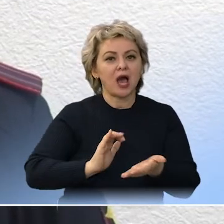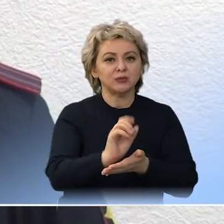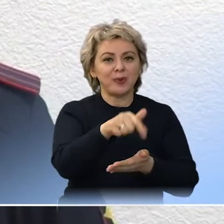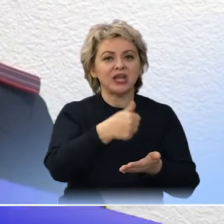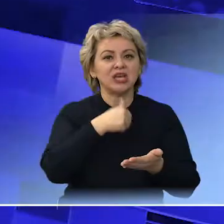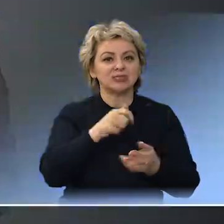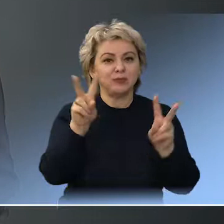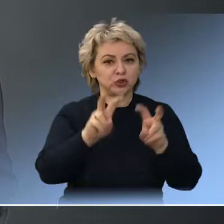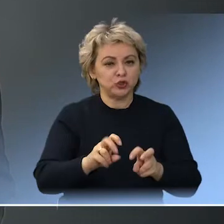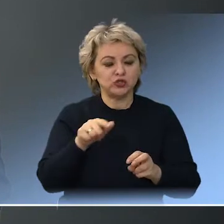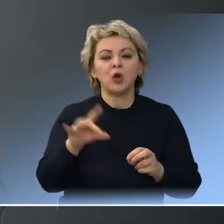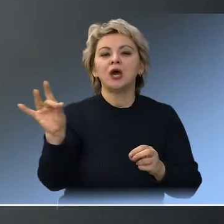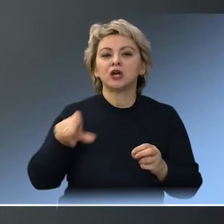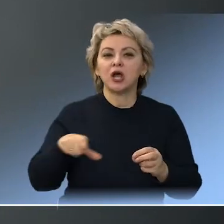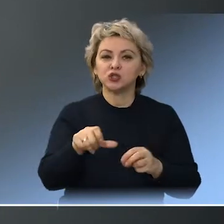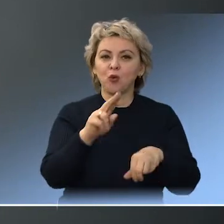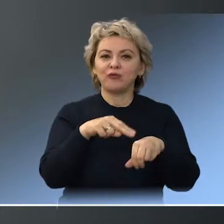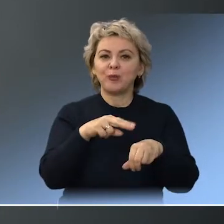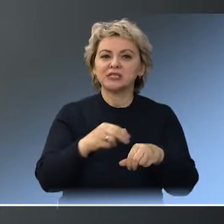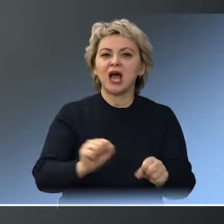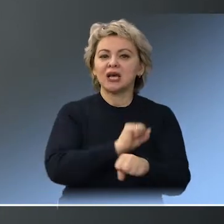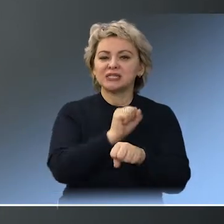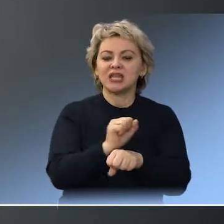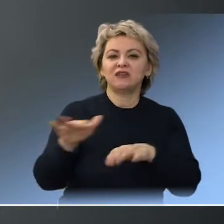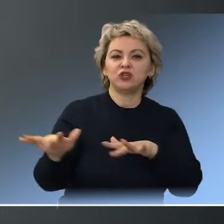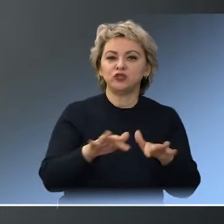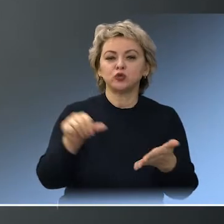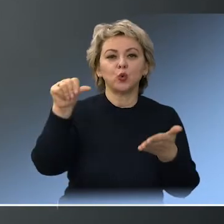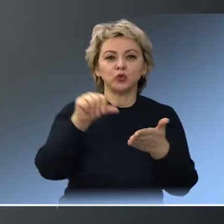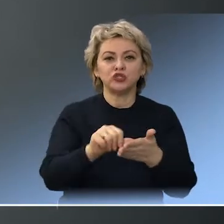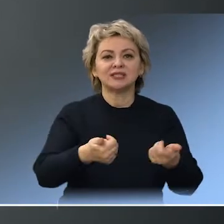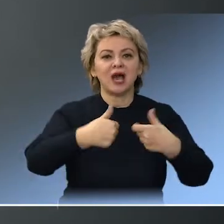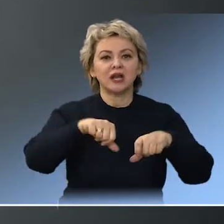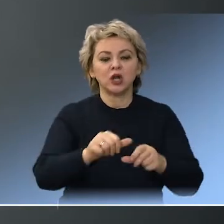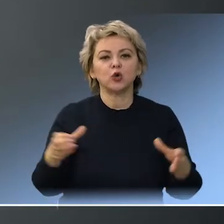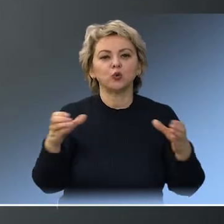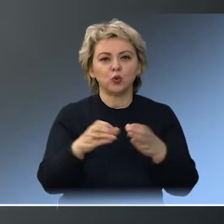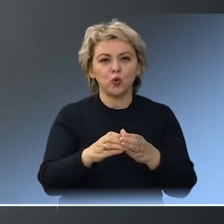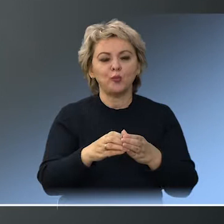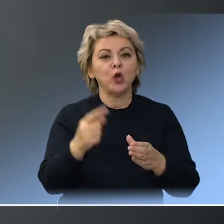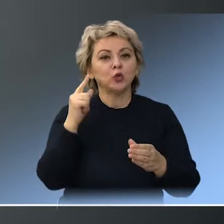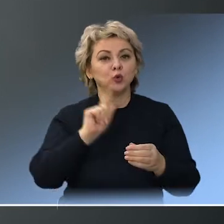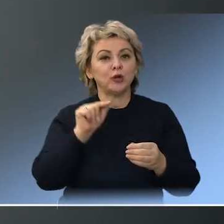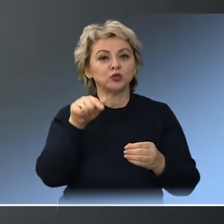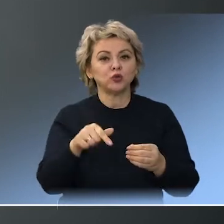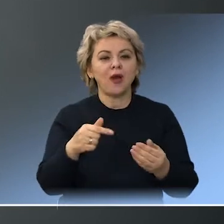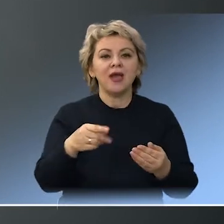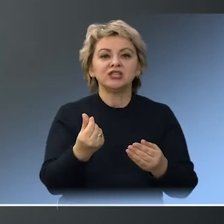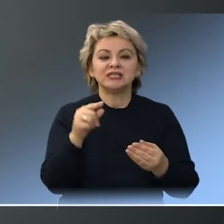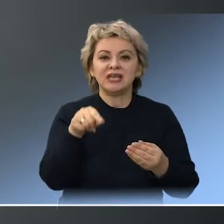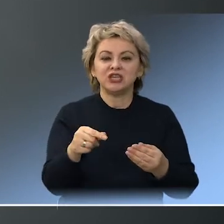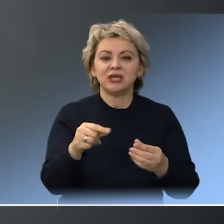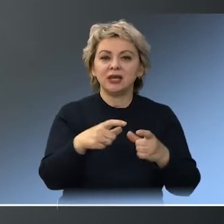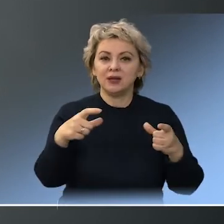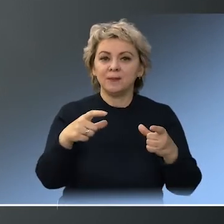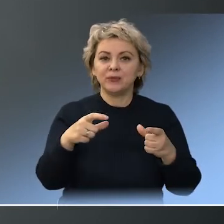на экспертизу. В Ростове-на-Дону полицейские пресекли деятельность участников организованной группы, подозреваемых в обналичивании